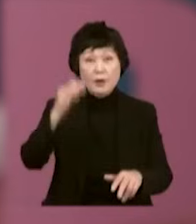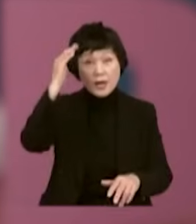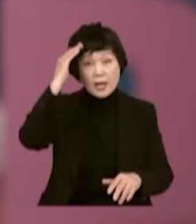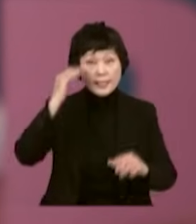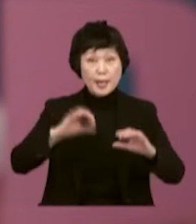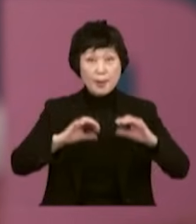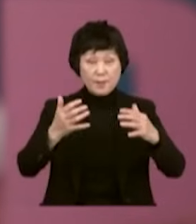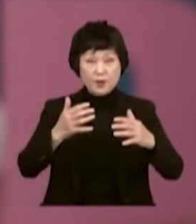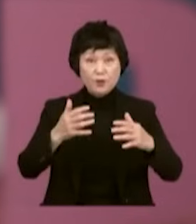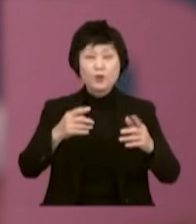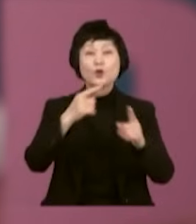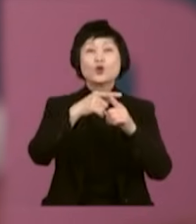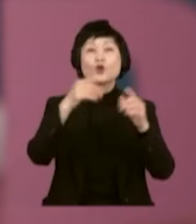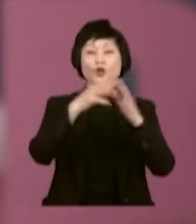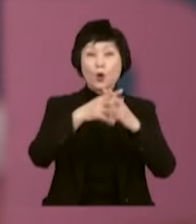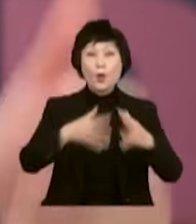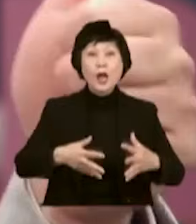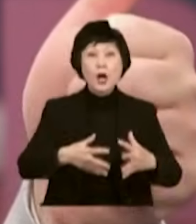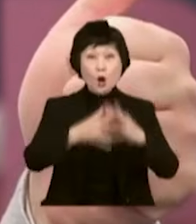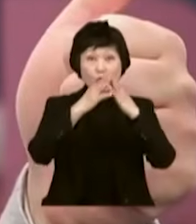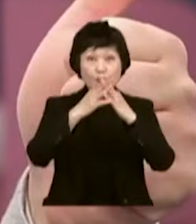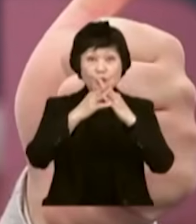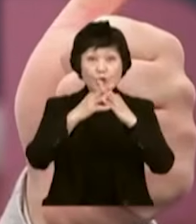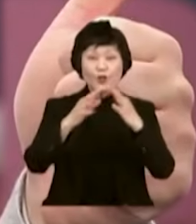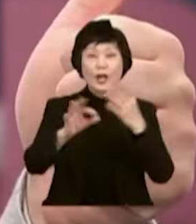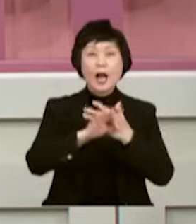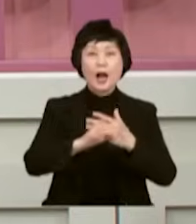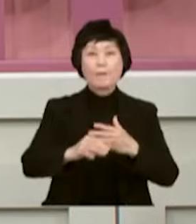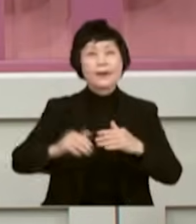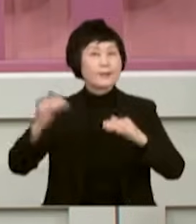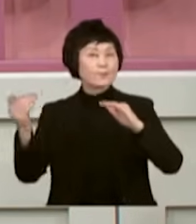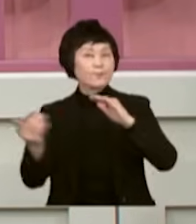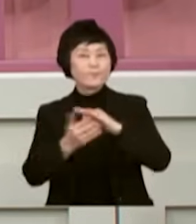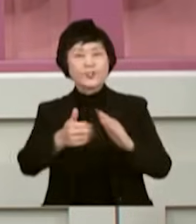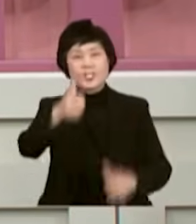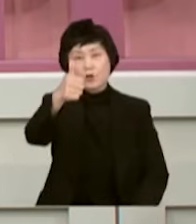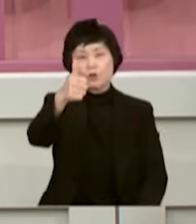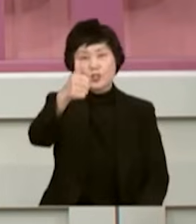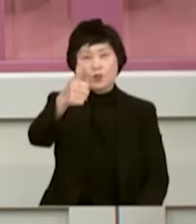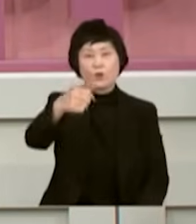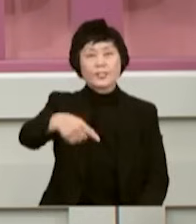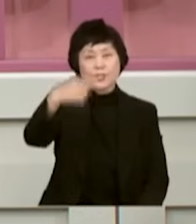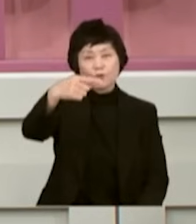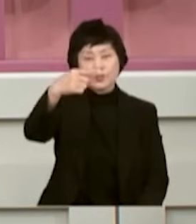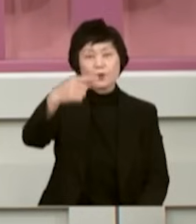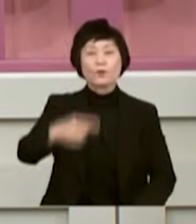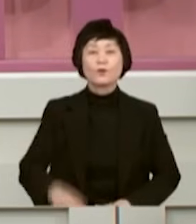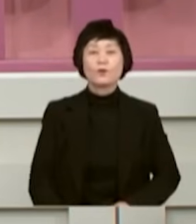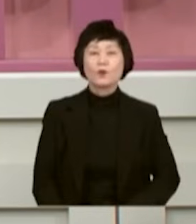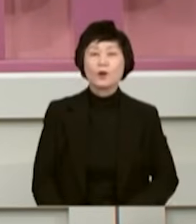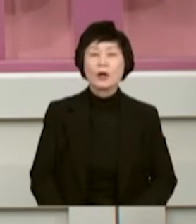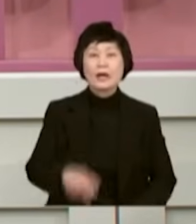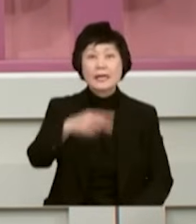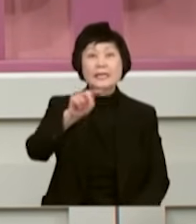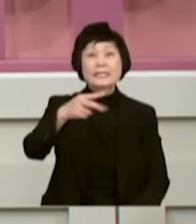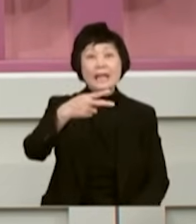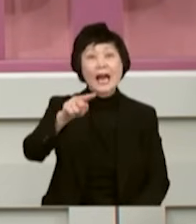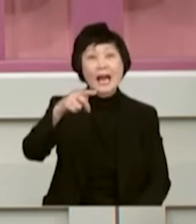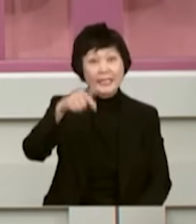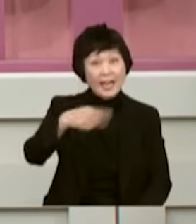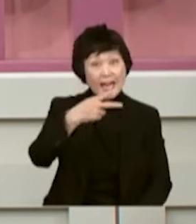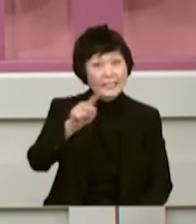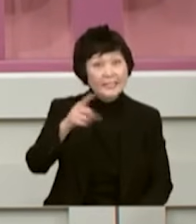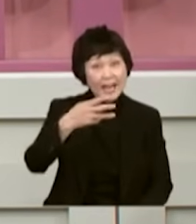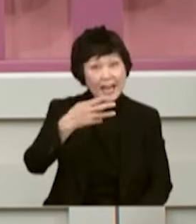대한민국 교회 건축에는 탑이 됐죠. 1등이 됐죠. 한 명은 이제 우리 감리교는 40세 이상의 장로님이 될 수 있어서